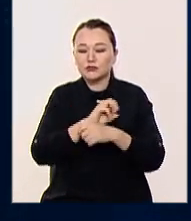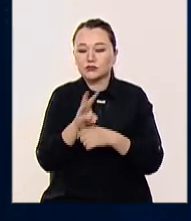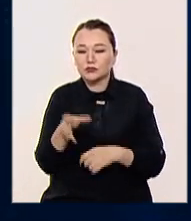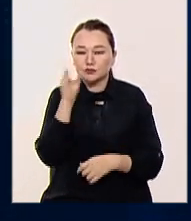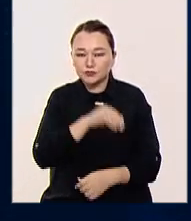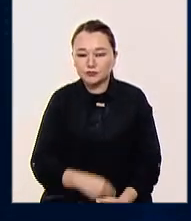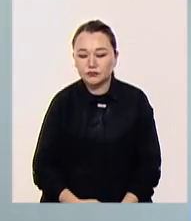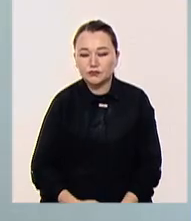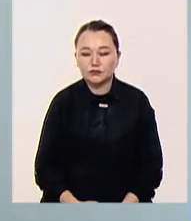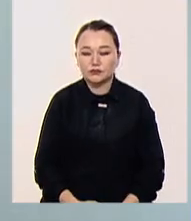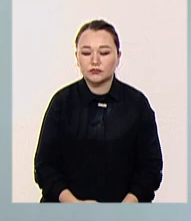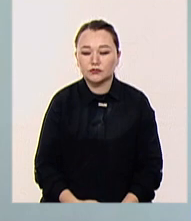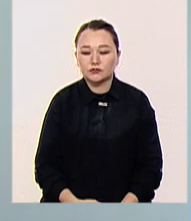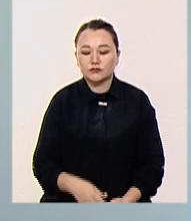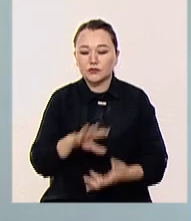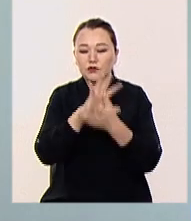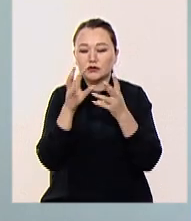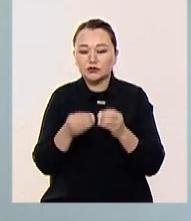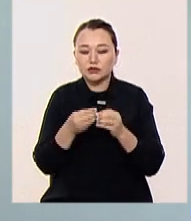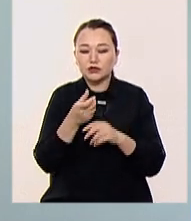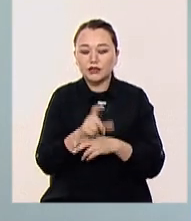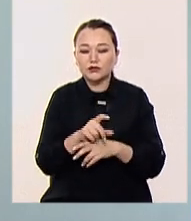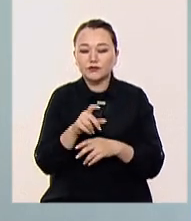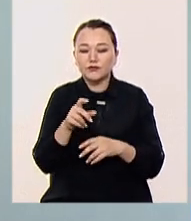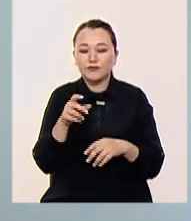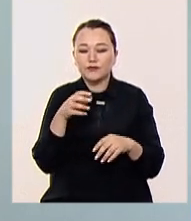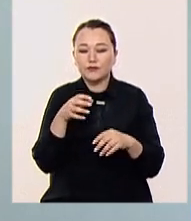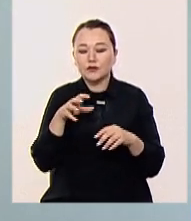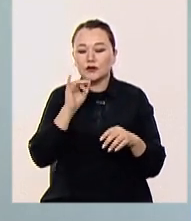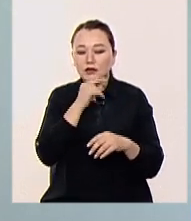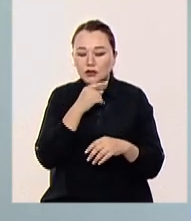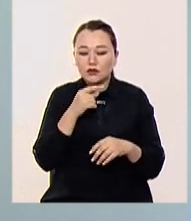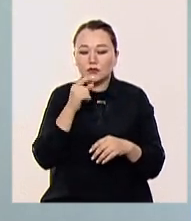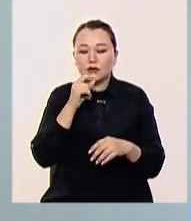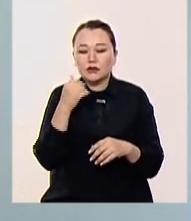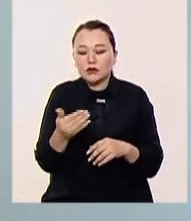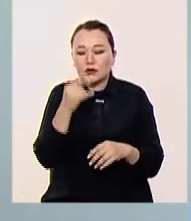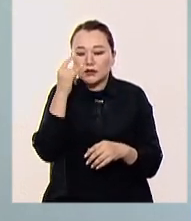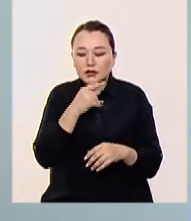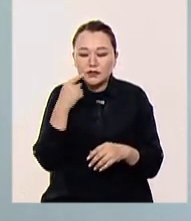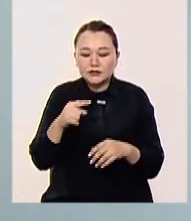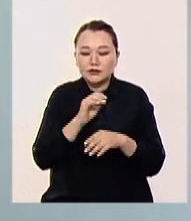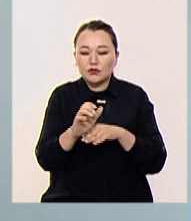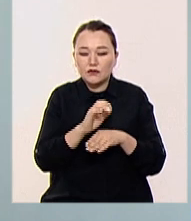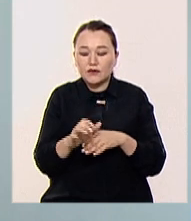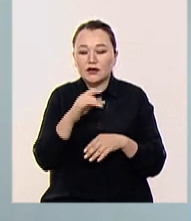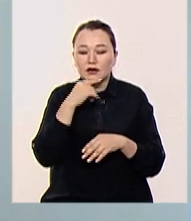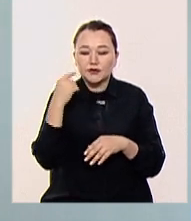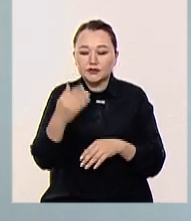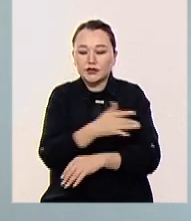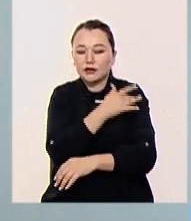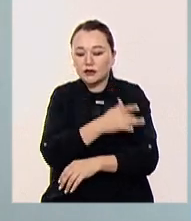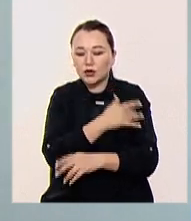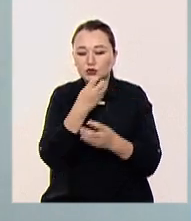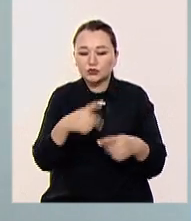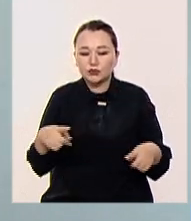ма? Жалпы біздің Қазақстанның экономикасындағы Ресей тауарларының, Ресей қызметтерінің тағы да